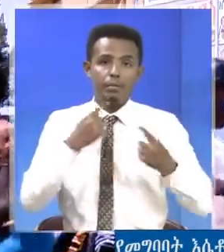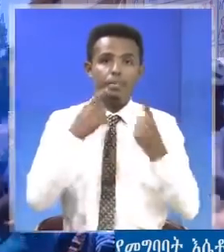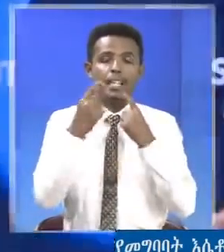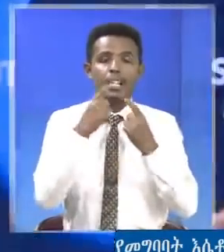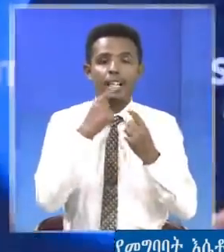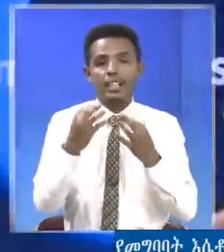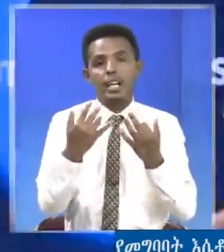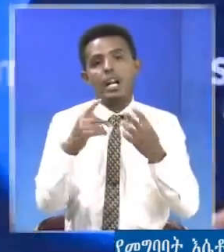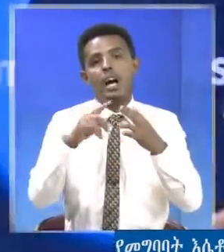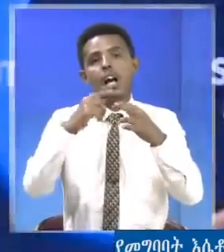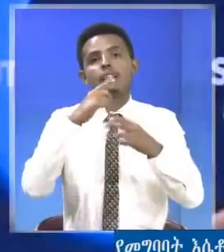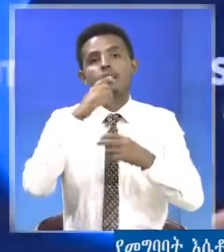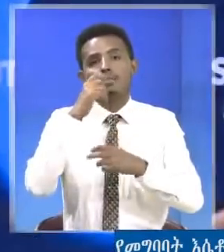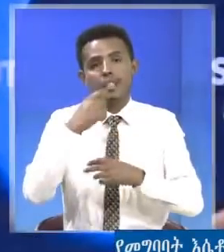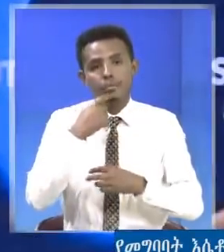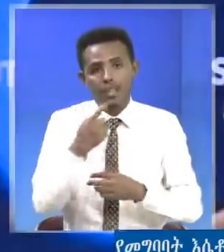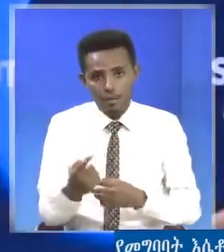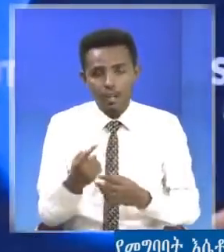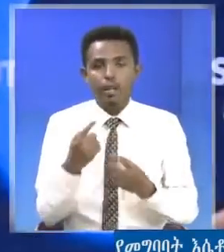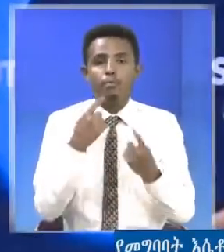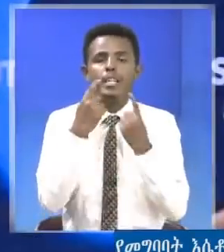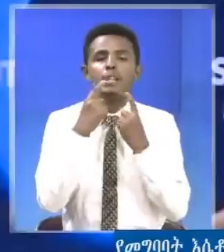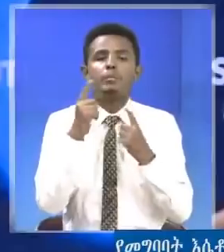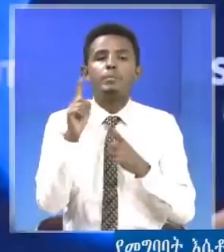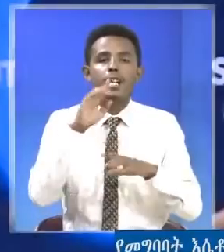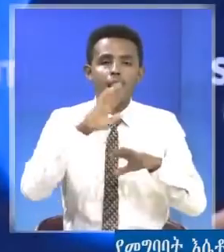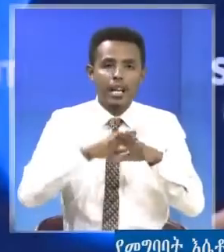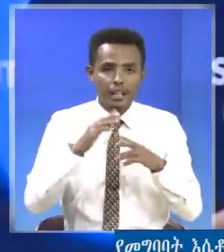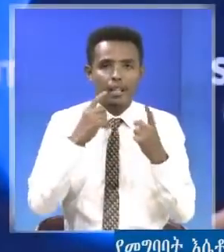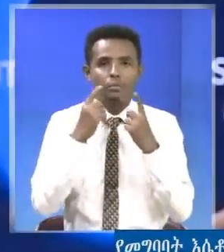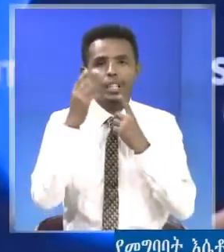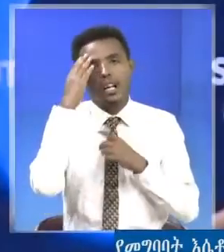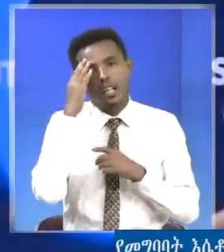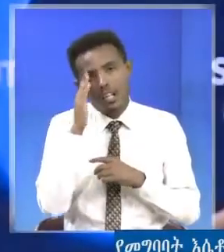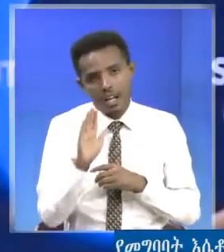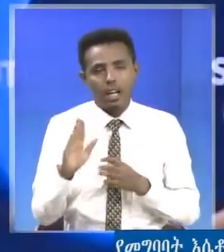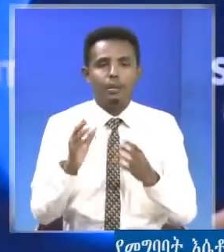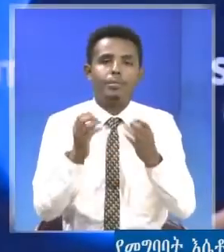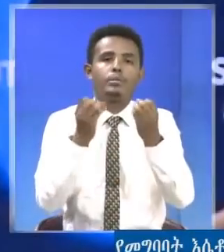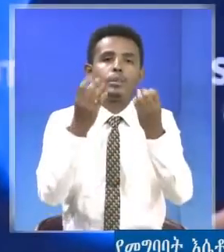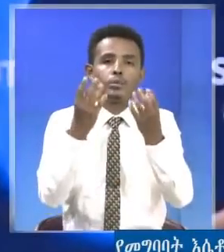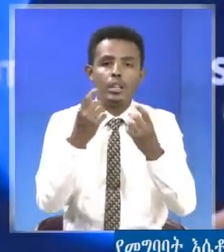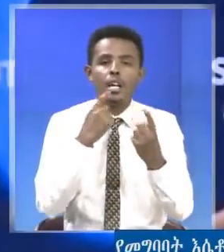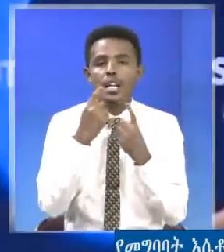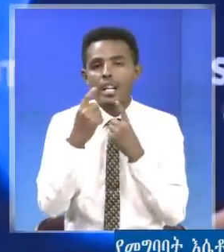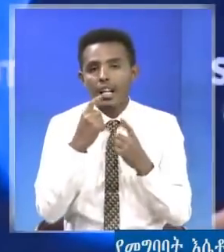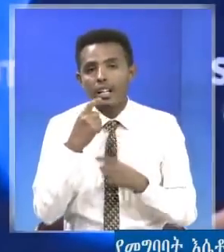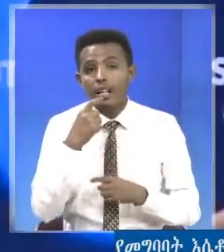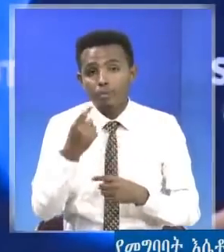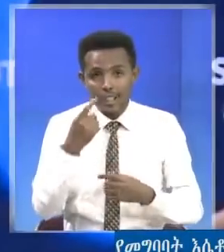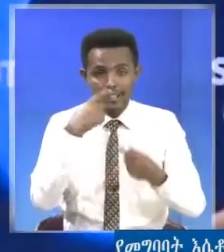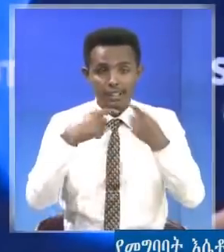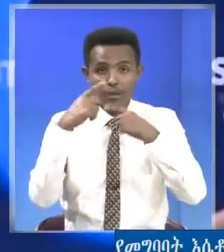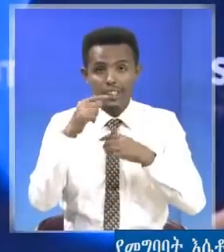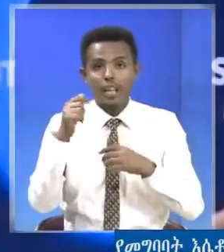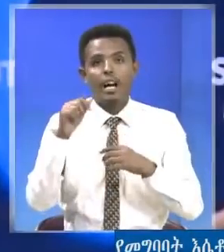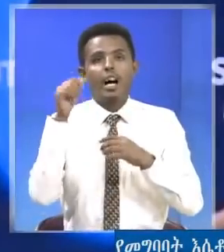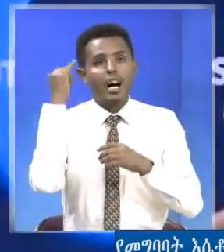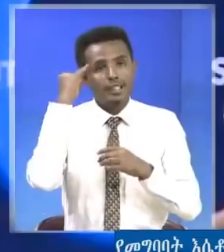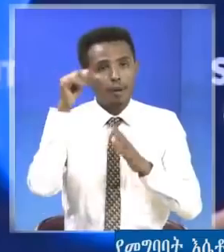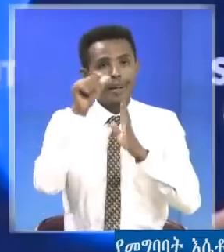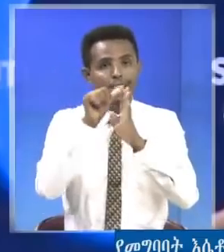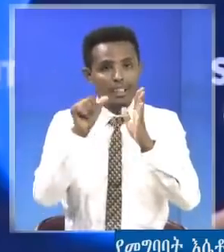ይላሉ። ብንነጋገርም በምን ላይ እንደምንነጋገር አናውቅም። አብዛኞቻችን እንነጋገራለን ብለን ስንመጣ ሀሳብ አጀንዳ ሲቀርብ